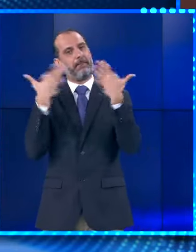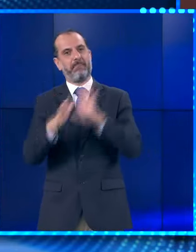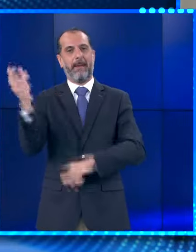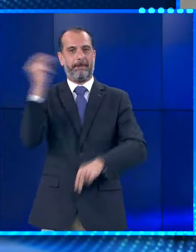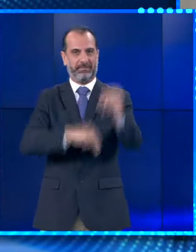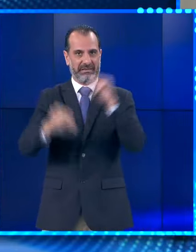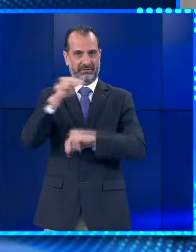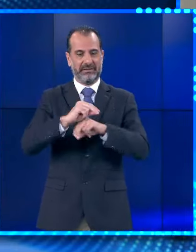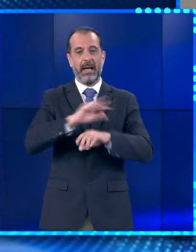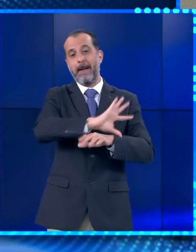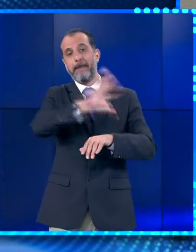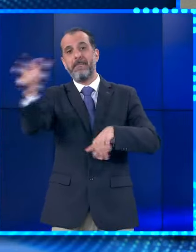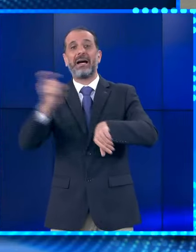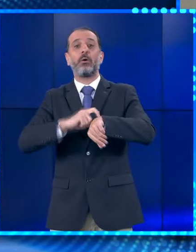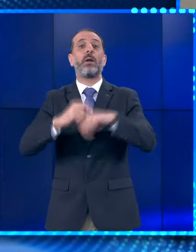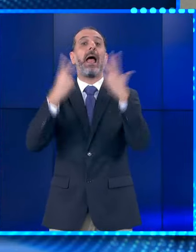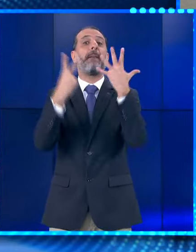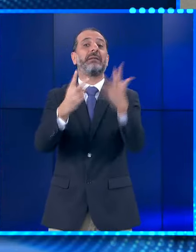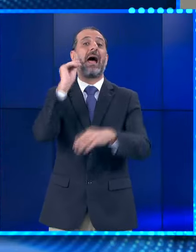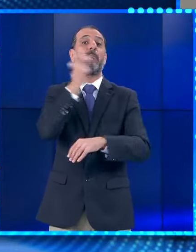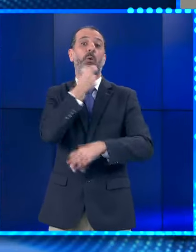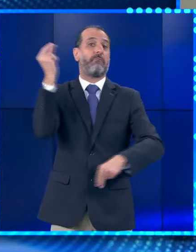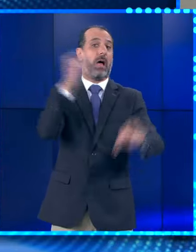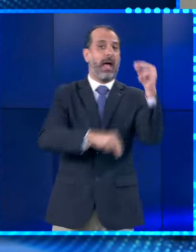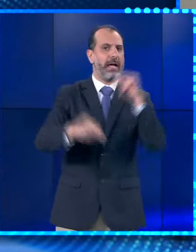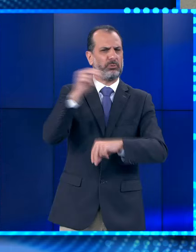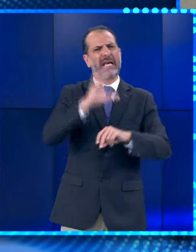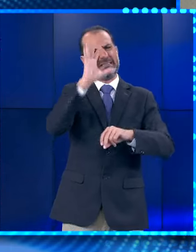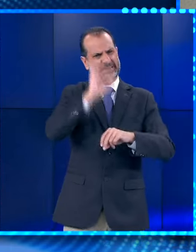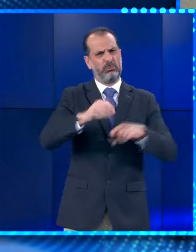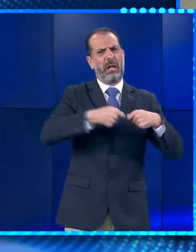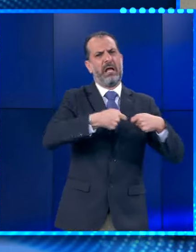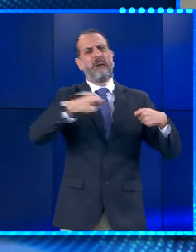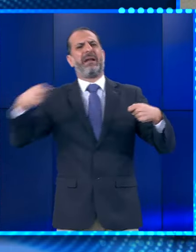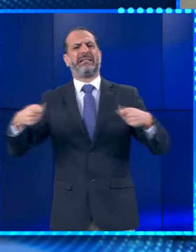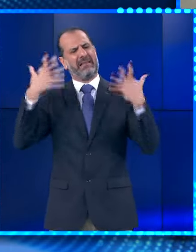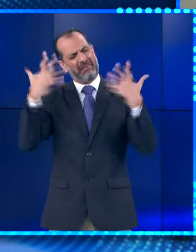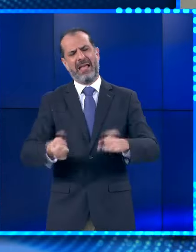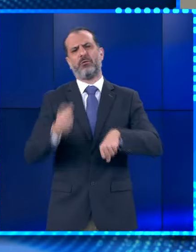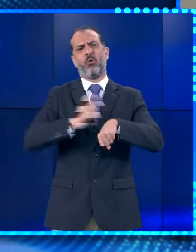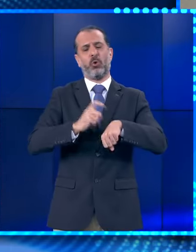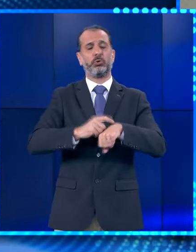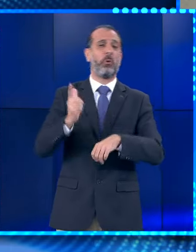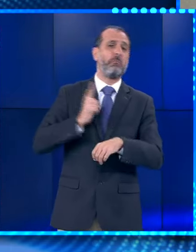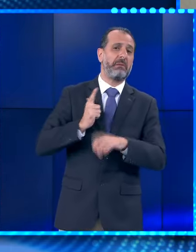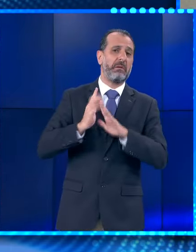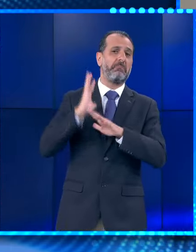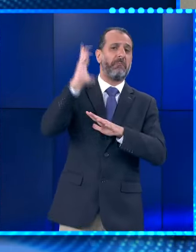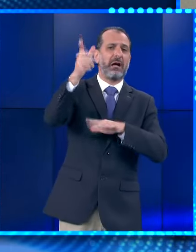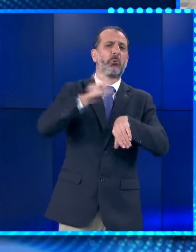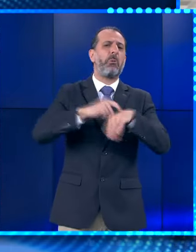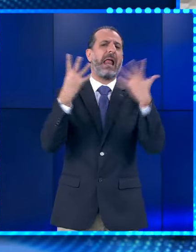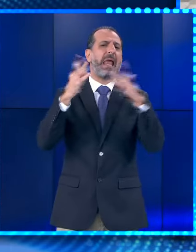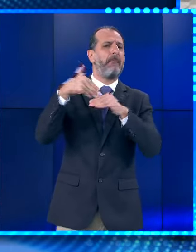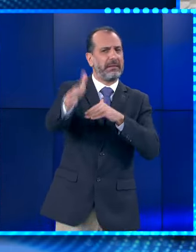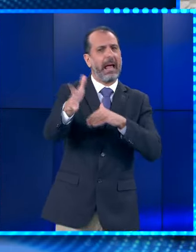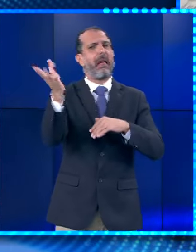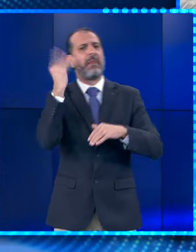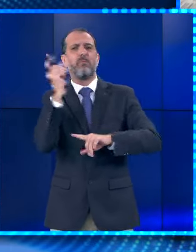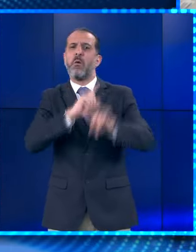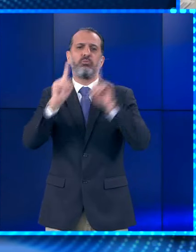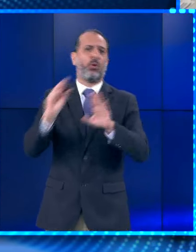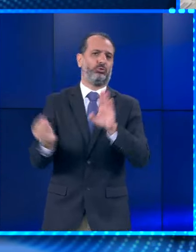προβλέπεται να κλείσουν στις 7 το απόγευμα, ενώ όλα δείχνουν ότι θα υπάρξει παράταση. Την πρώτη εικόνα για τα αποτελέσματα αναμένεται να τις έχουμε μετά τις 9. Σε ευχαριστώ